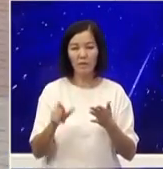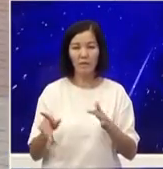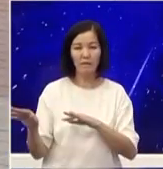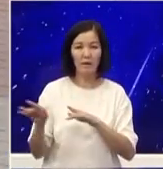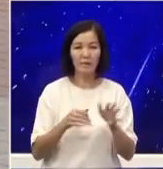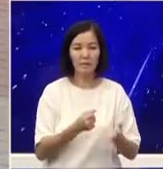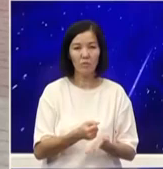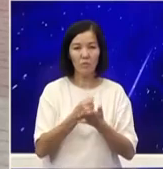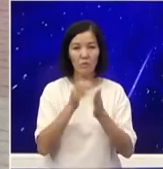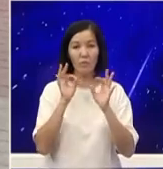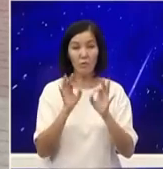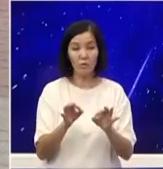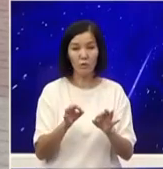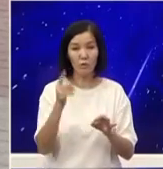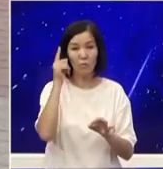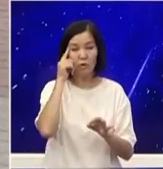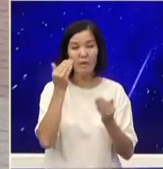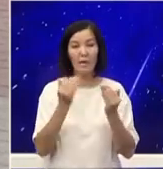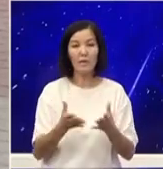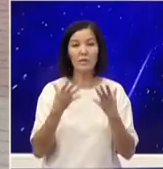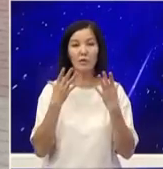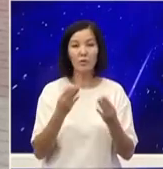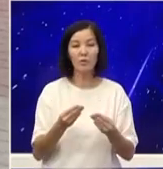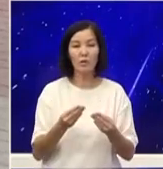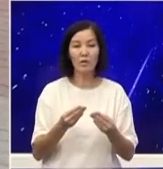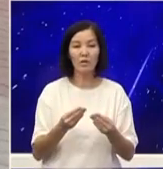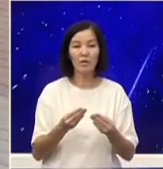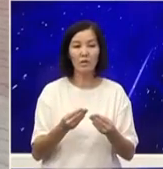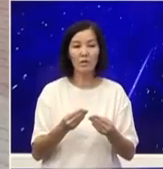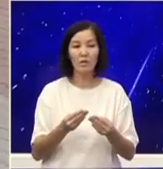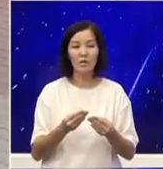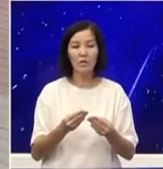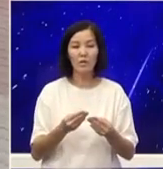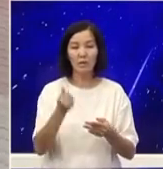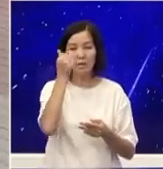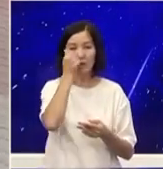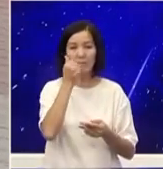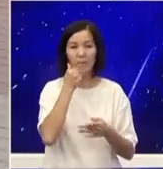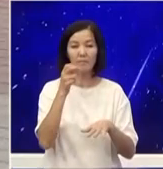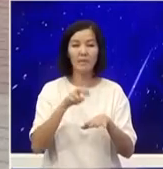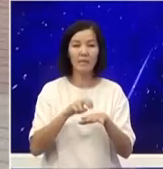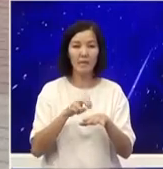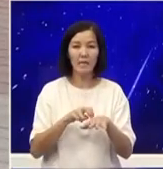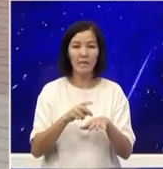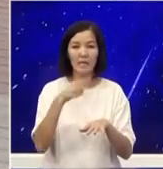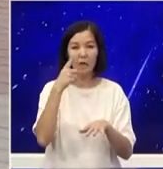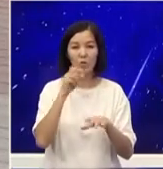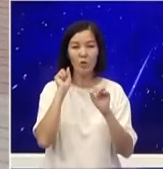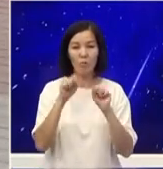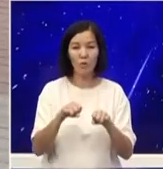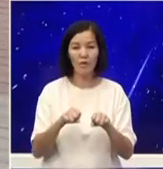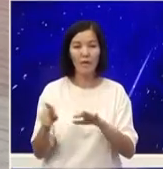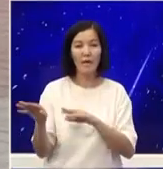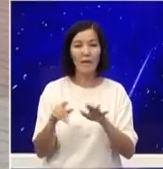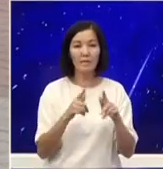акцияны қолдаймын. Себебі қазіргі таңда біз тек қана осылай ғана өзіміздің алғысымызды дәрігерлерге жеткізе аламыз. Осы